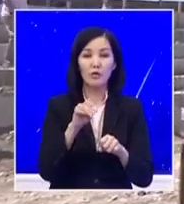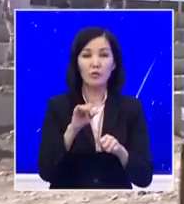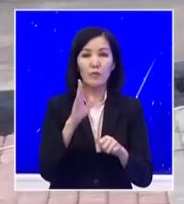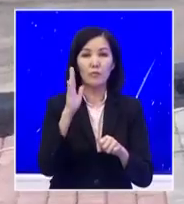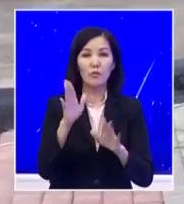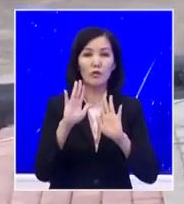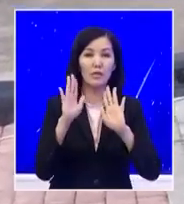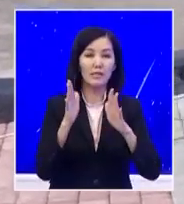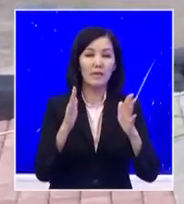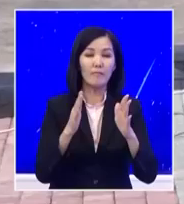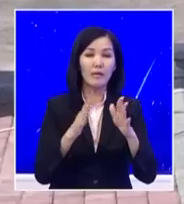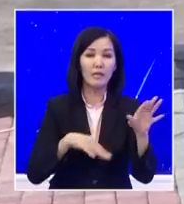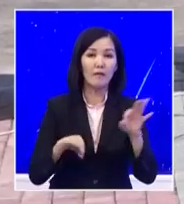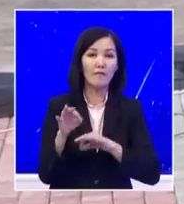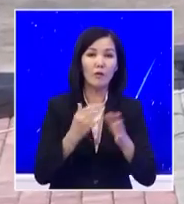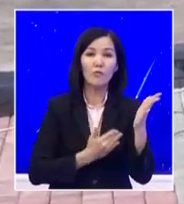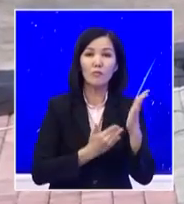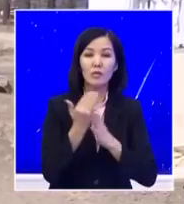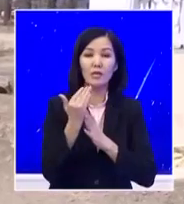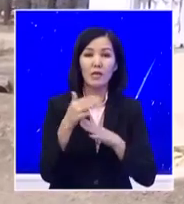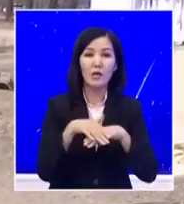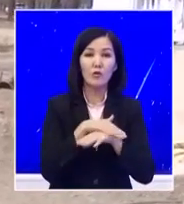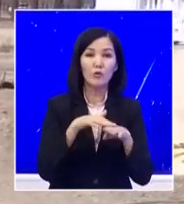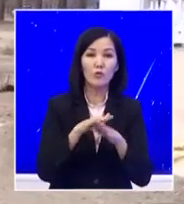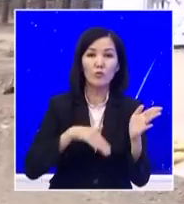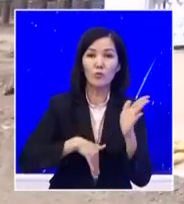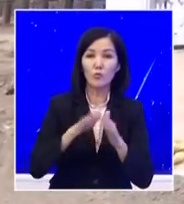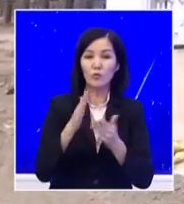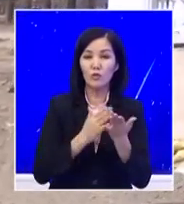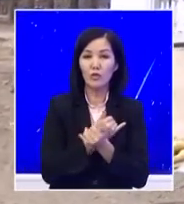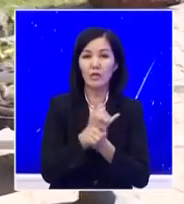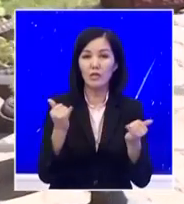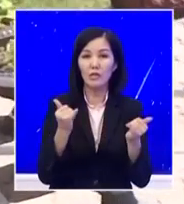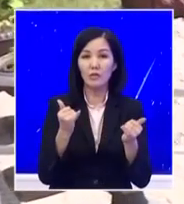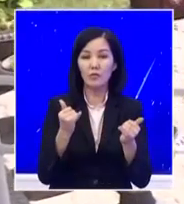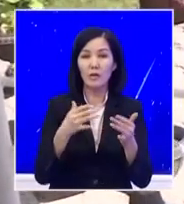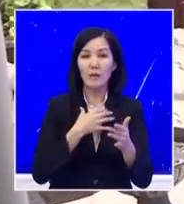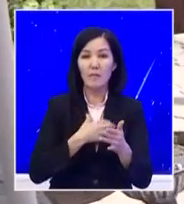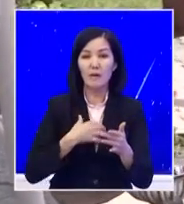инфрақұрылымын жоғары бағалап, тұрғындарға жайлы жағдай жасаудың маңыздылығын атап өтті.